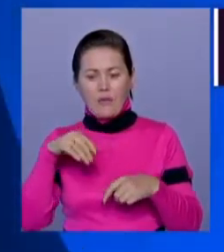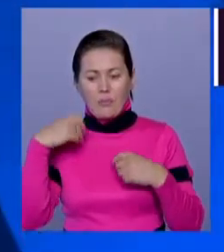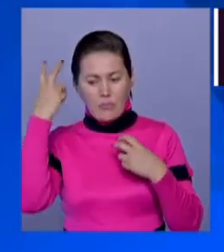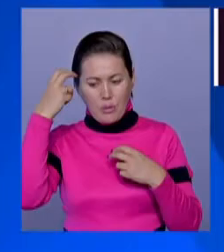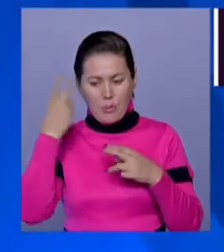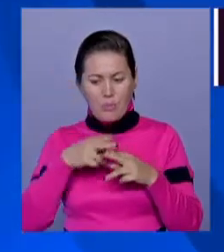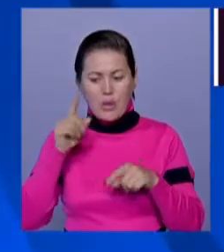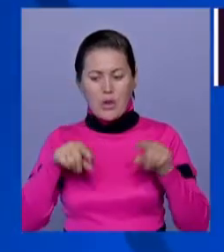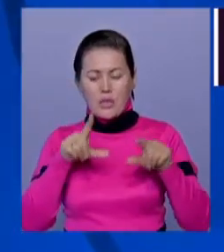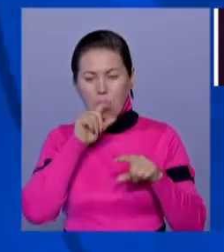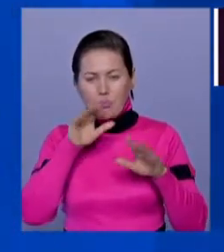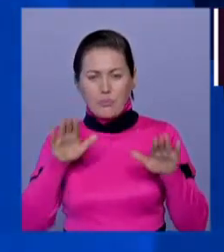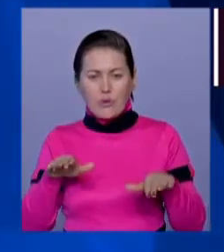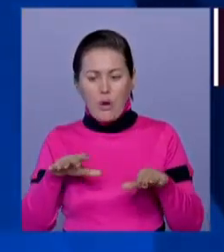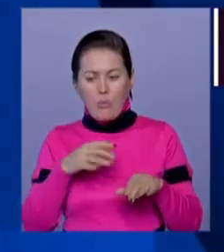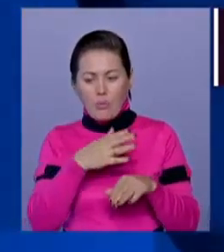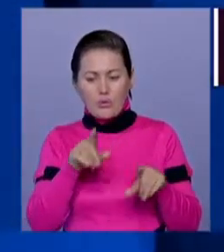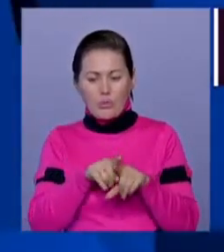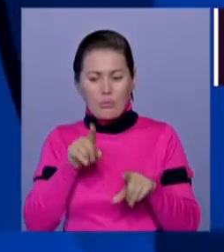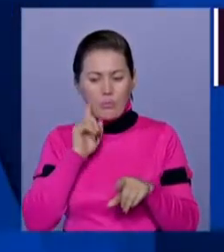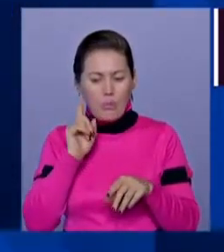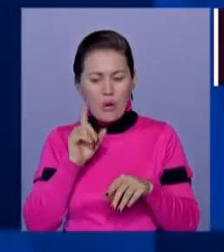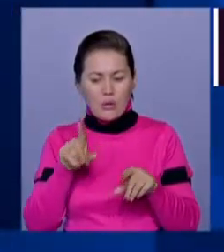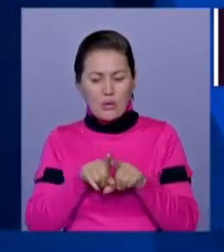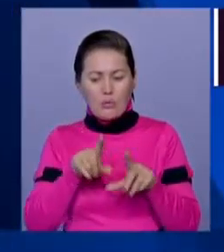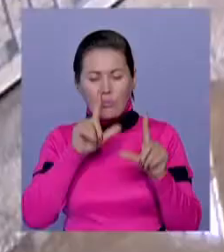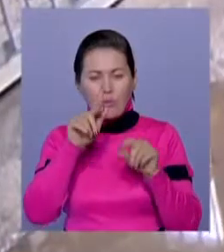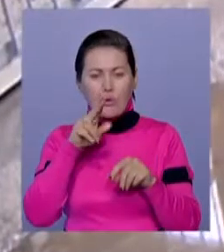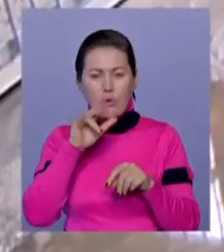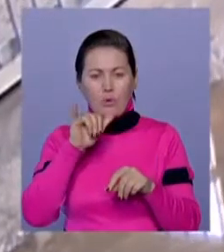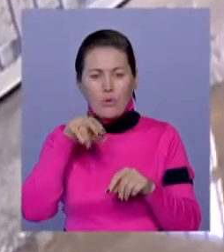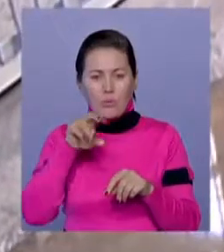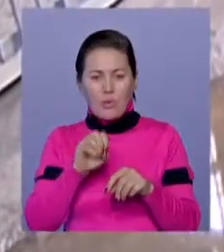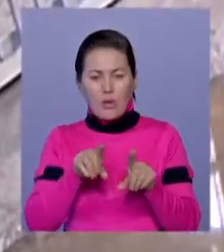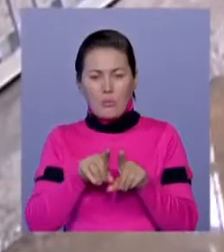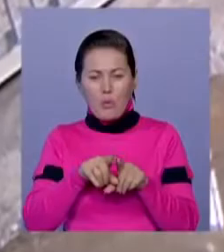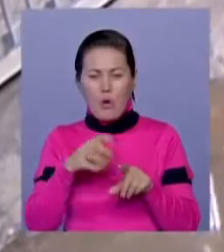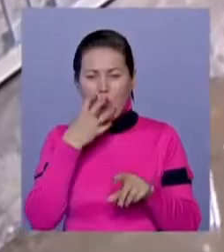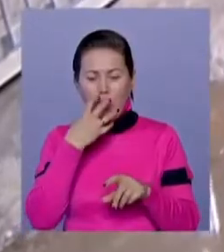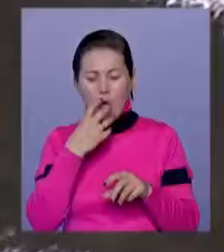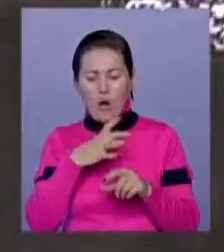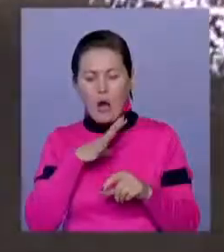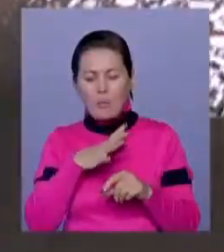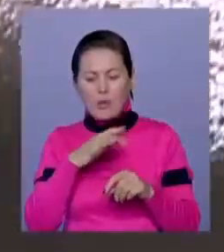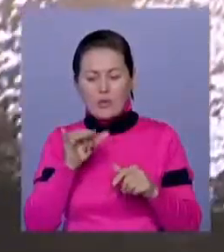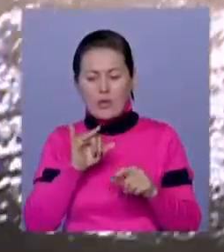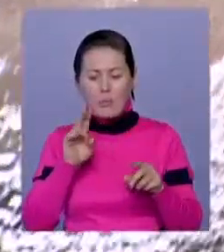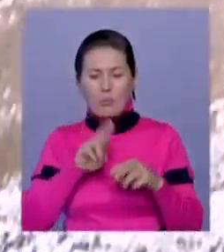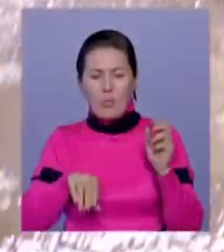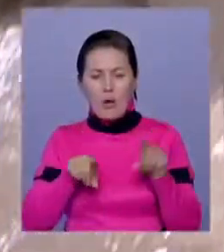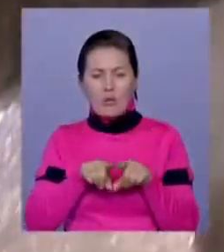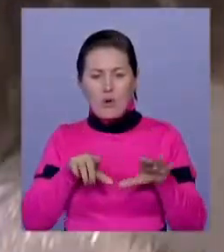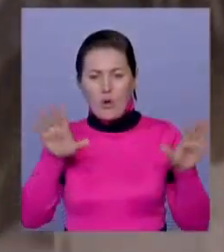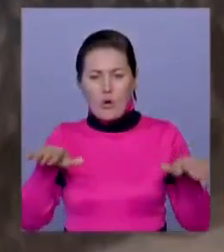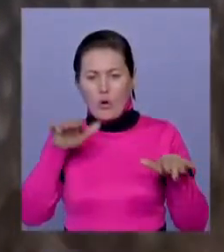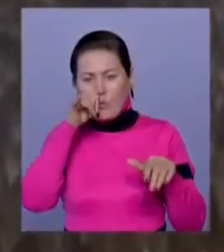пеликан, редкая птица. Молодая особь едет в купе. Жылы жаққа бет алған құс үйірінен айырылып шалмай қалған